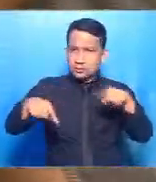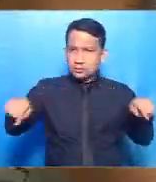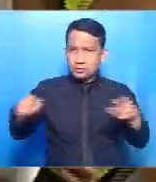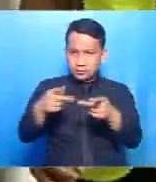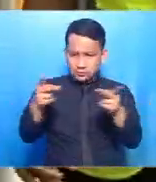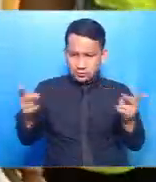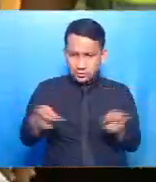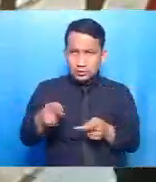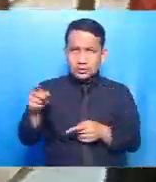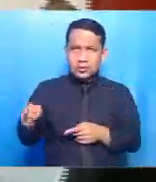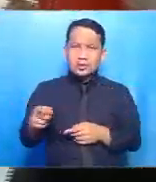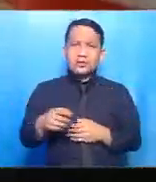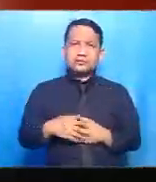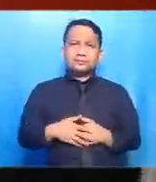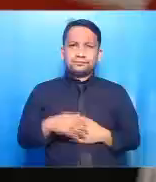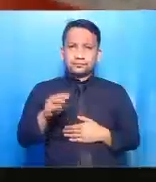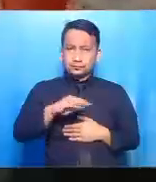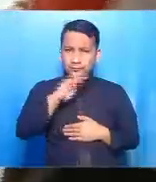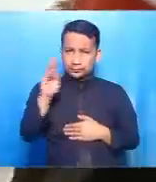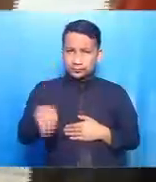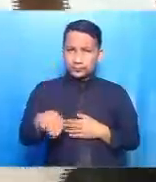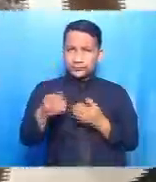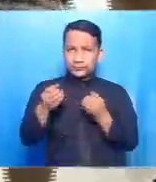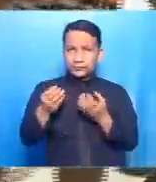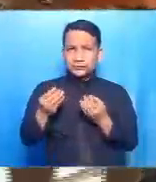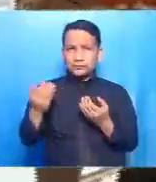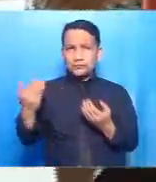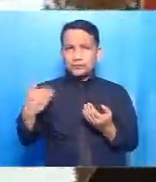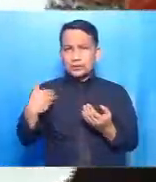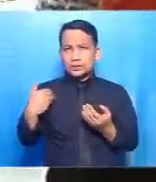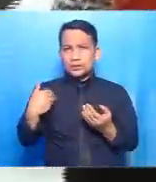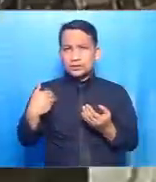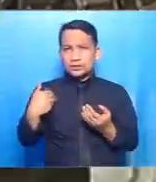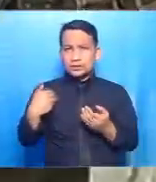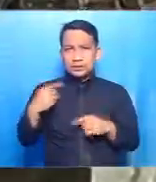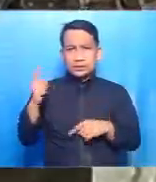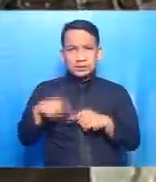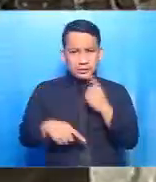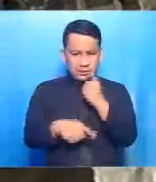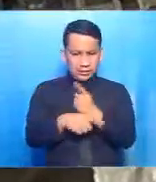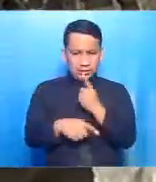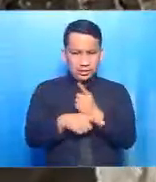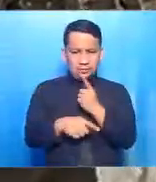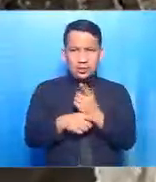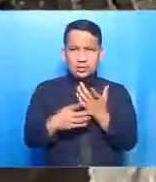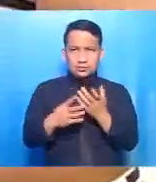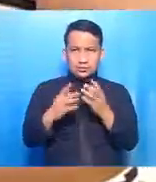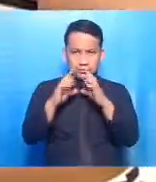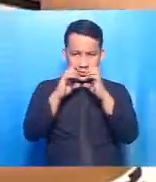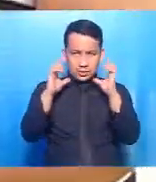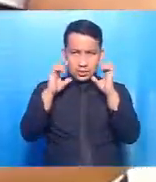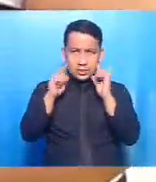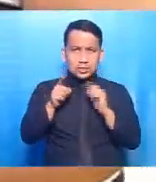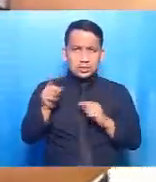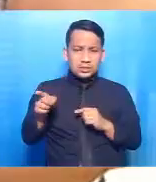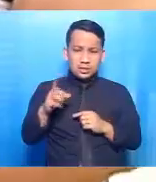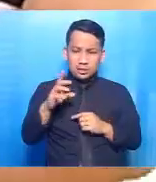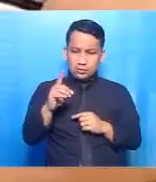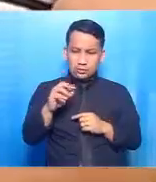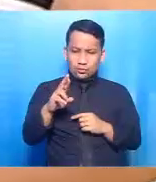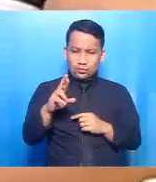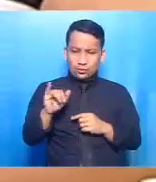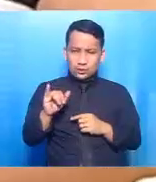lugar sa lungsod. Karamihan sa kanila, hindi maayos ang pagkakasuot o walang face mask. Gaya na lang ni Dory